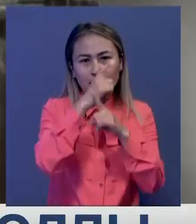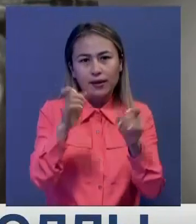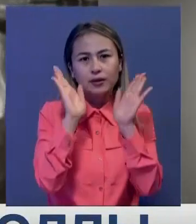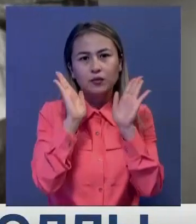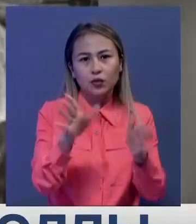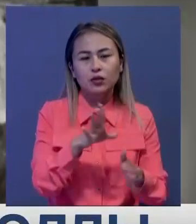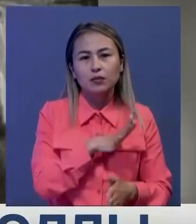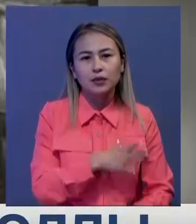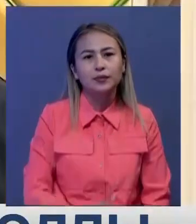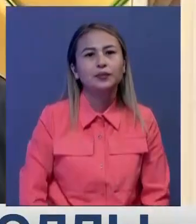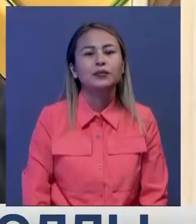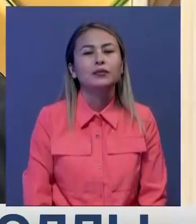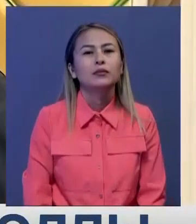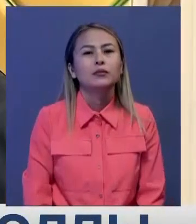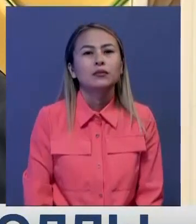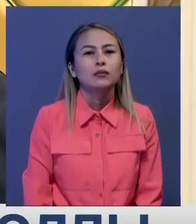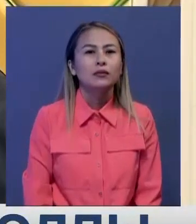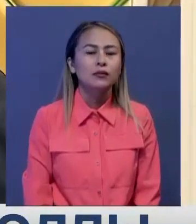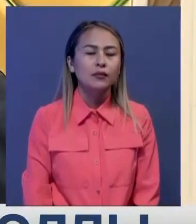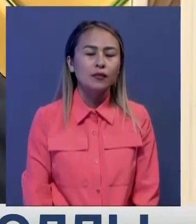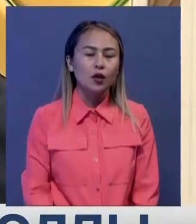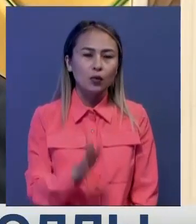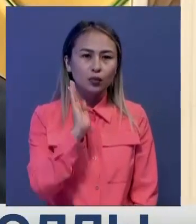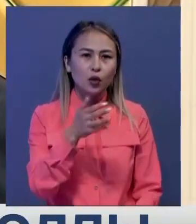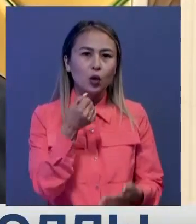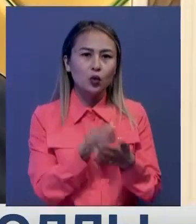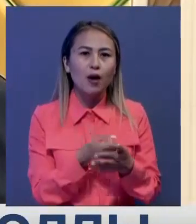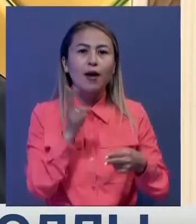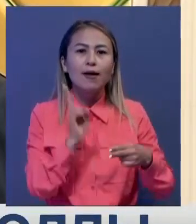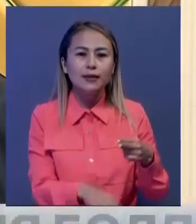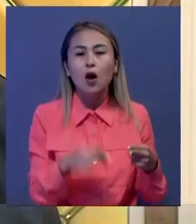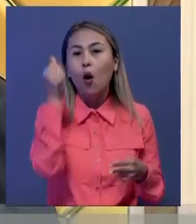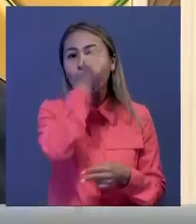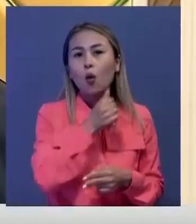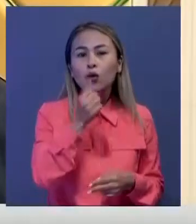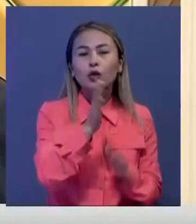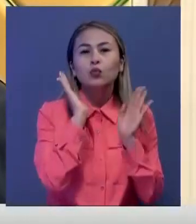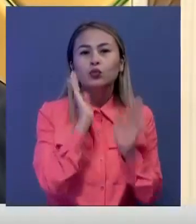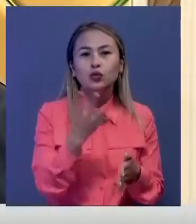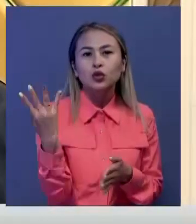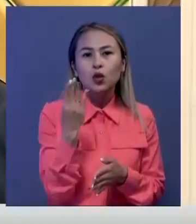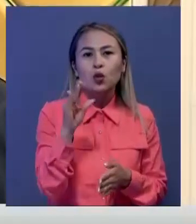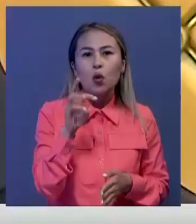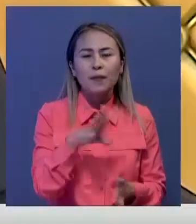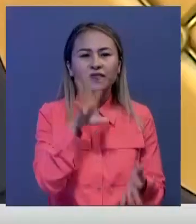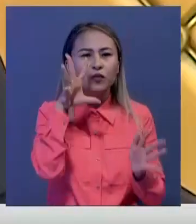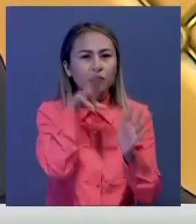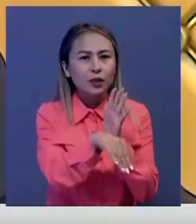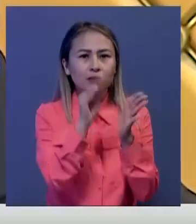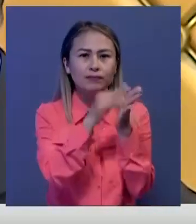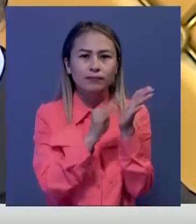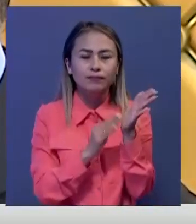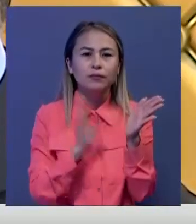деп бекініп отыр. Төртінші томын жасаймыз, Құдай қаласа. Жылдың аяғына дейін немесе енді жылдың басына деп бәрін қосамыз.